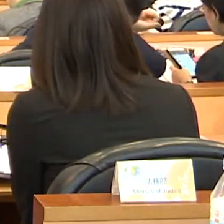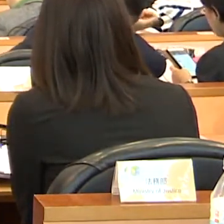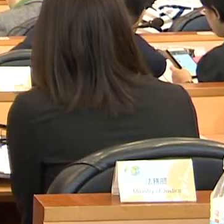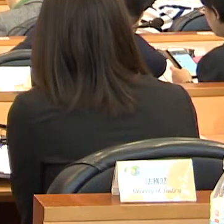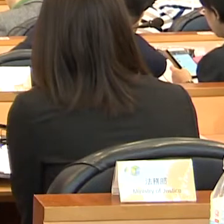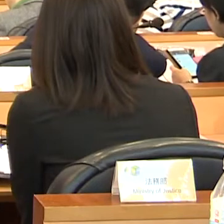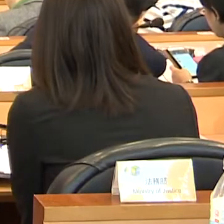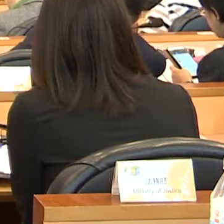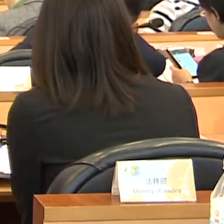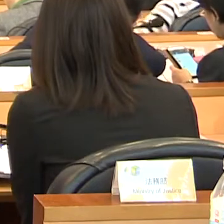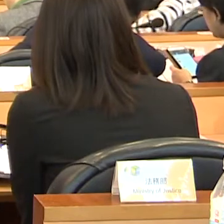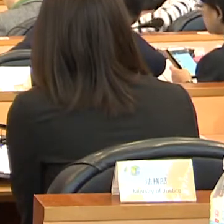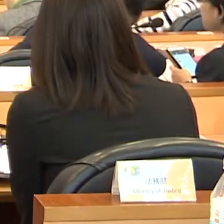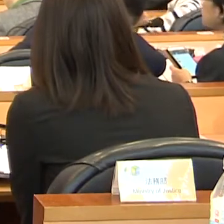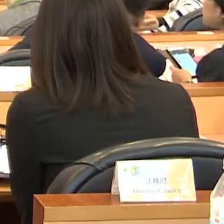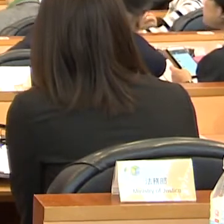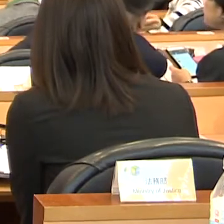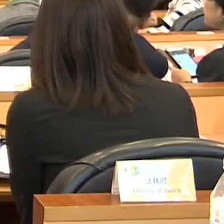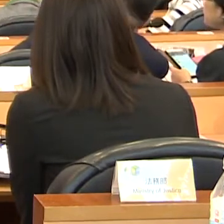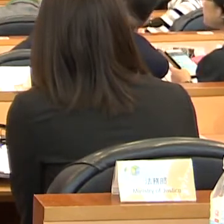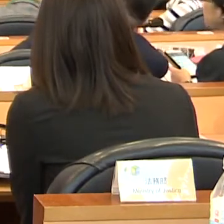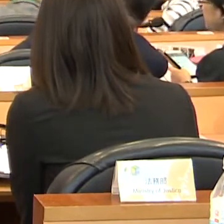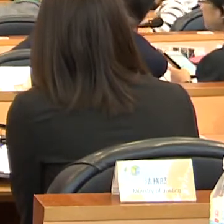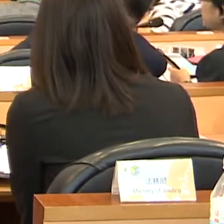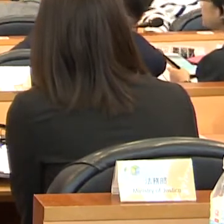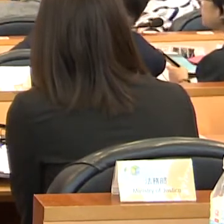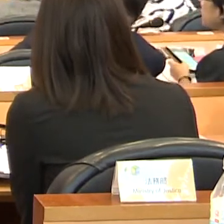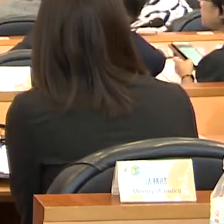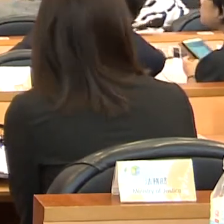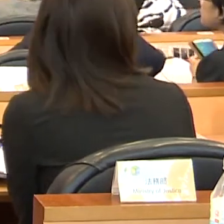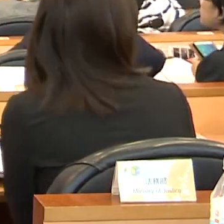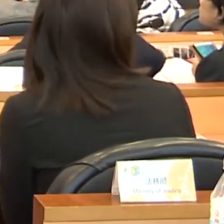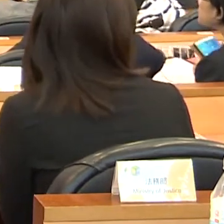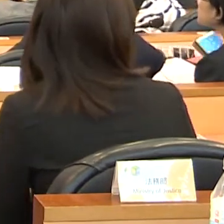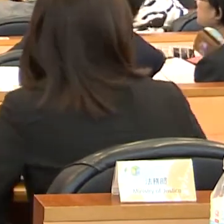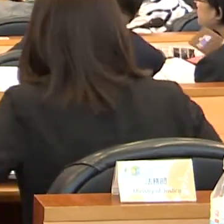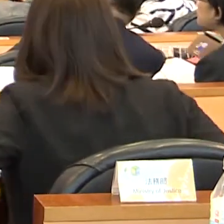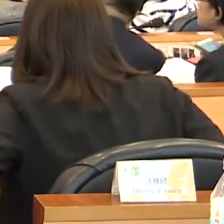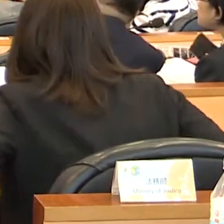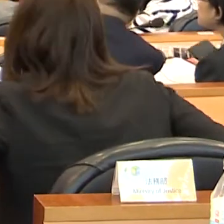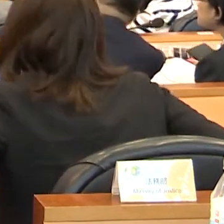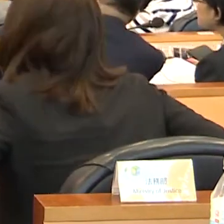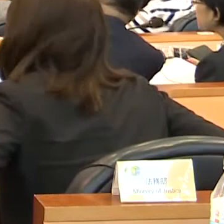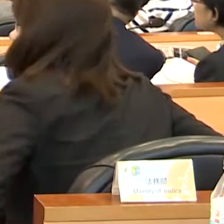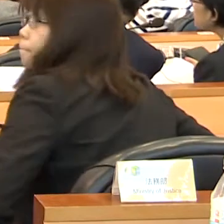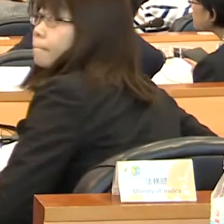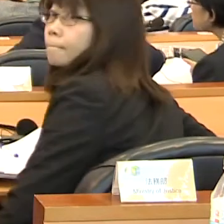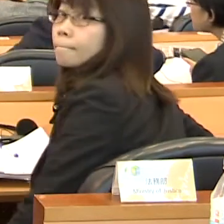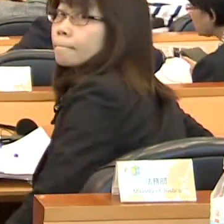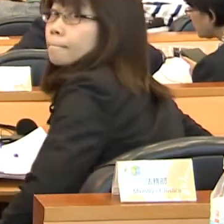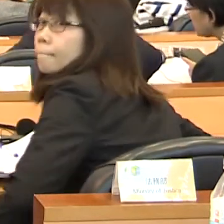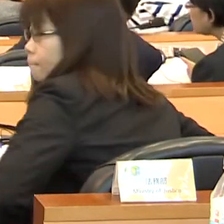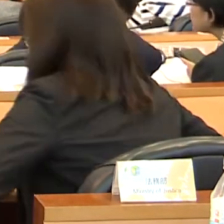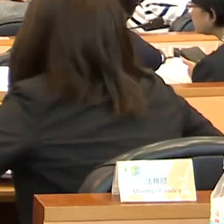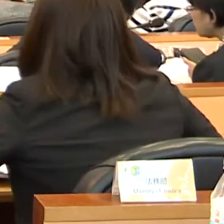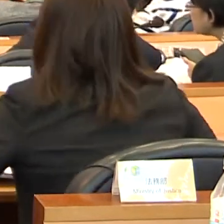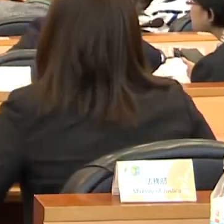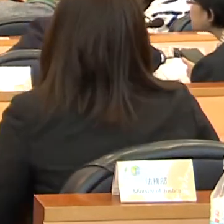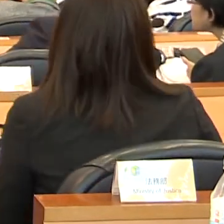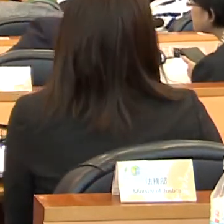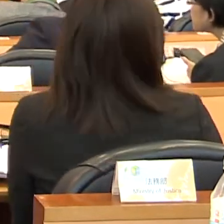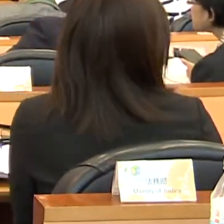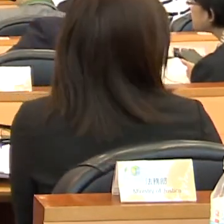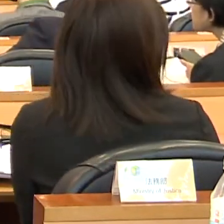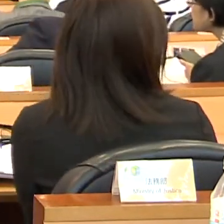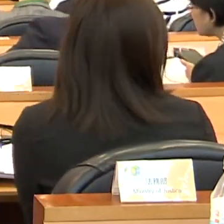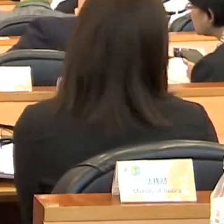情，那有没有中央统一的申诉的机制？有没有让教导母语学习的方案？这个 Kobe 讲的4个问题